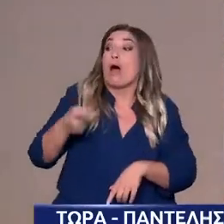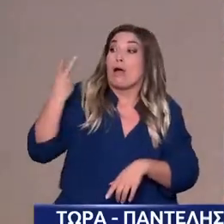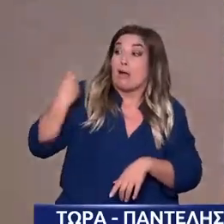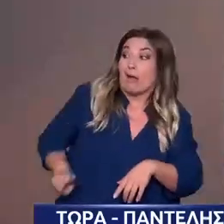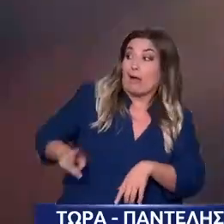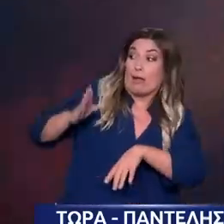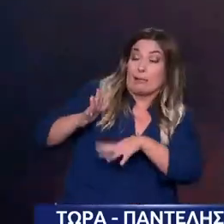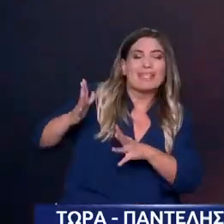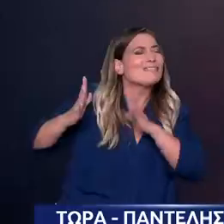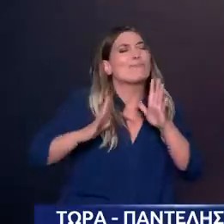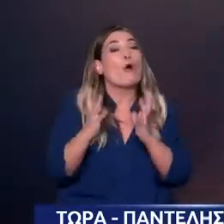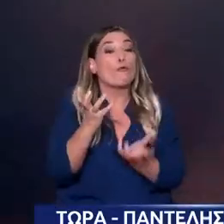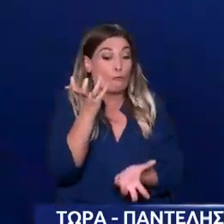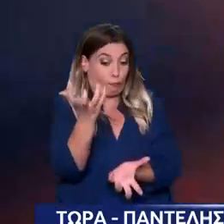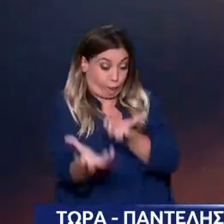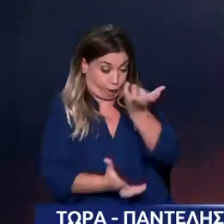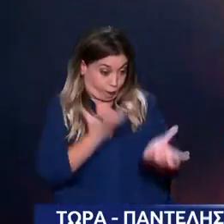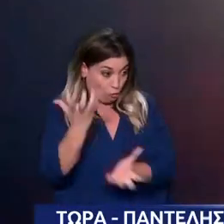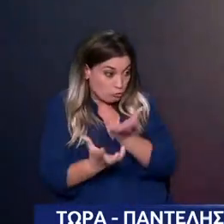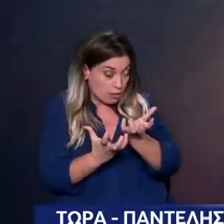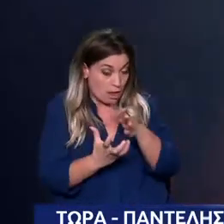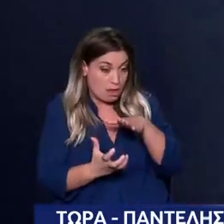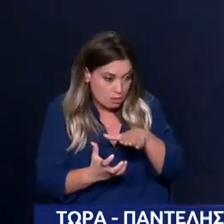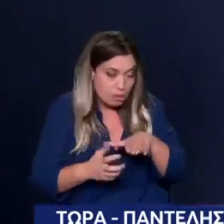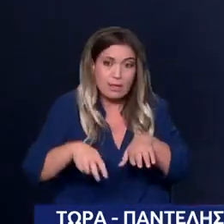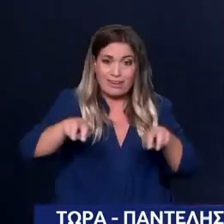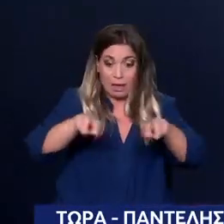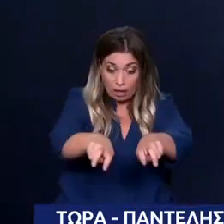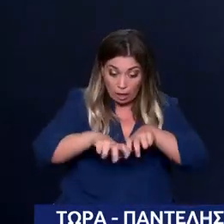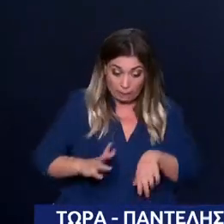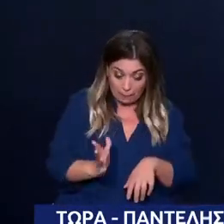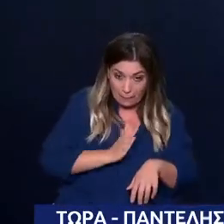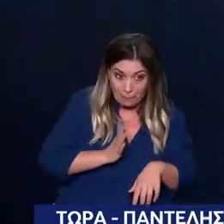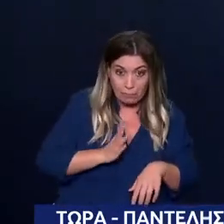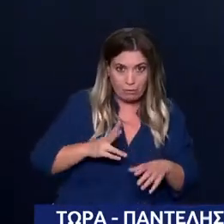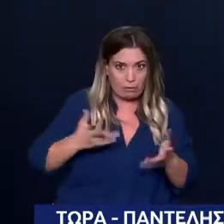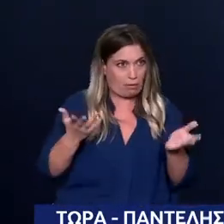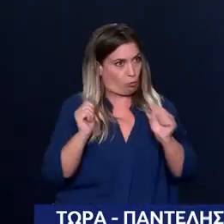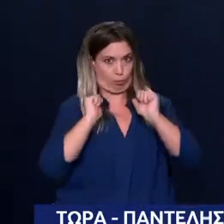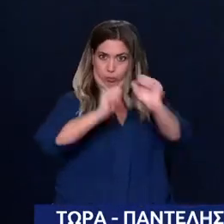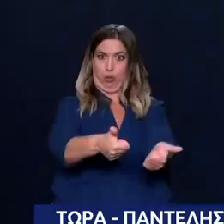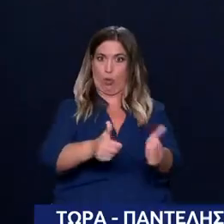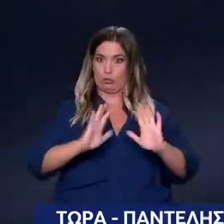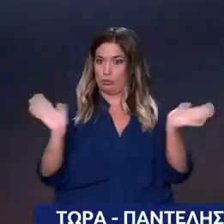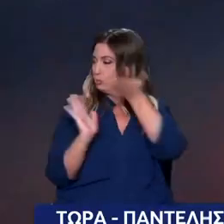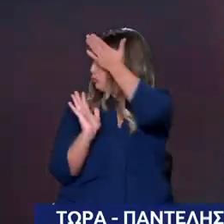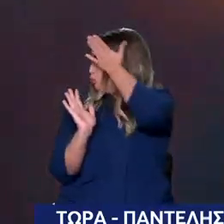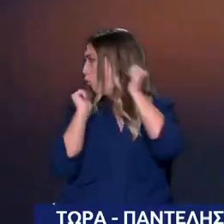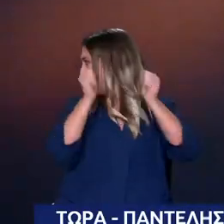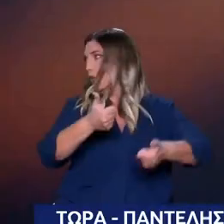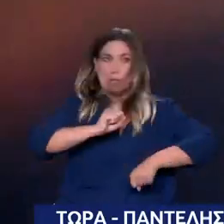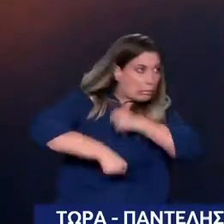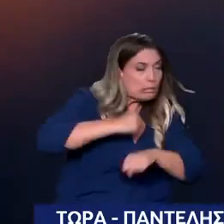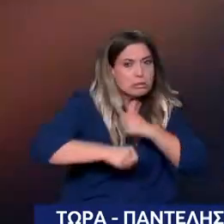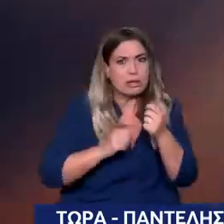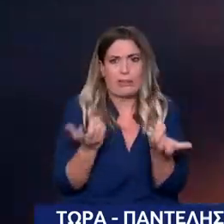δεν μπορεί να είναι φωτιά. Δηλαδή υπάρχει μετρό σε όλες τις μεγάλες πόλεις του κόσμου και στην Αθήνα. Όταν πιάνει φωτιά, κάποιο πρόβλημα υπάρχει. Δεν πιάνουν φωτιά